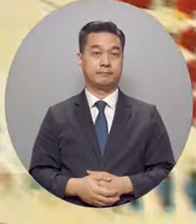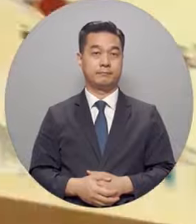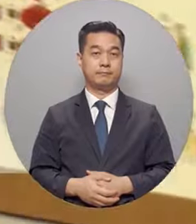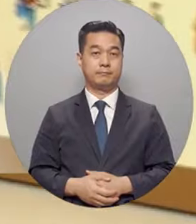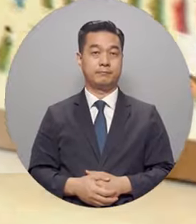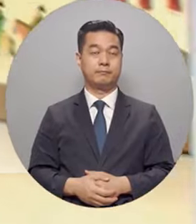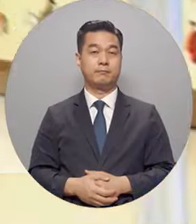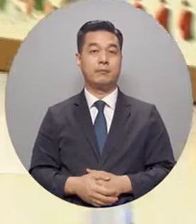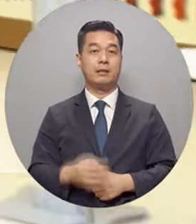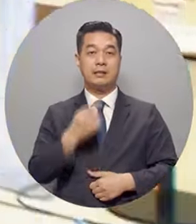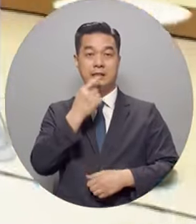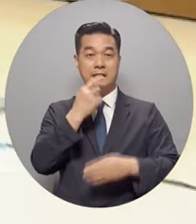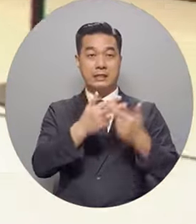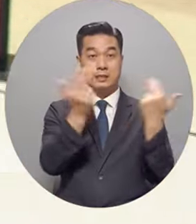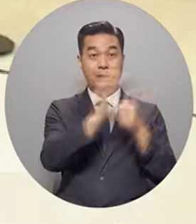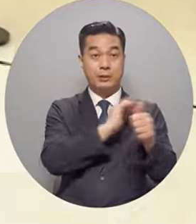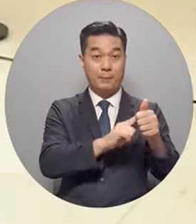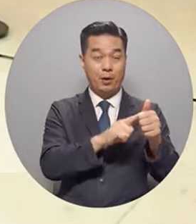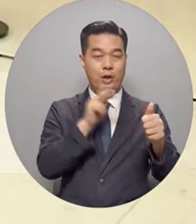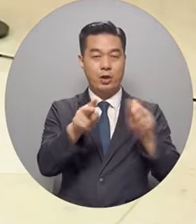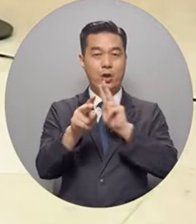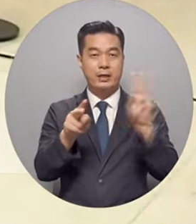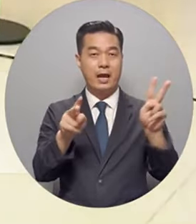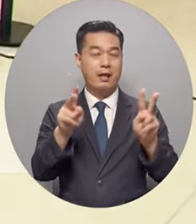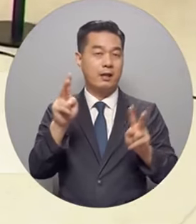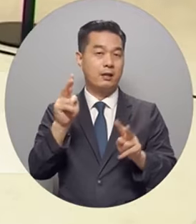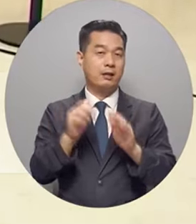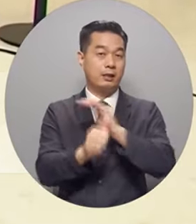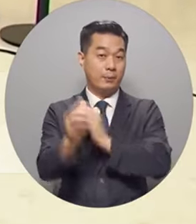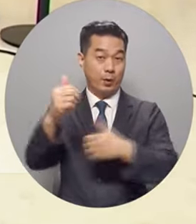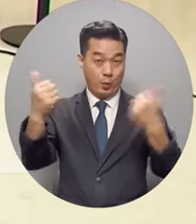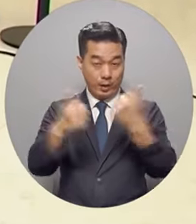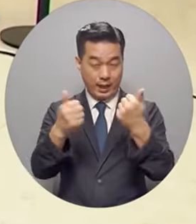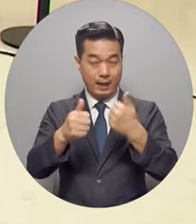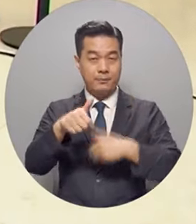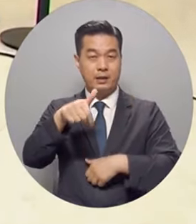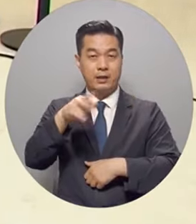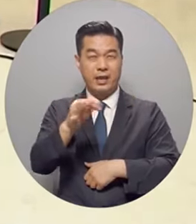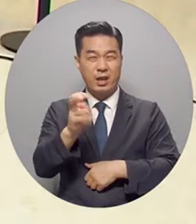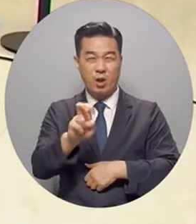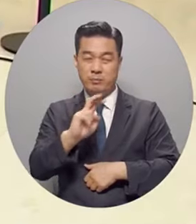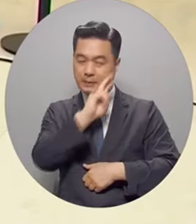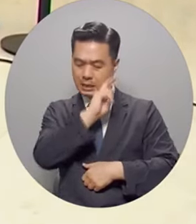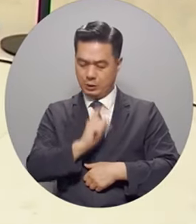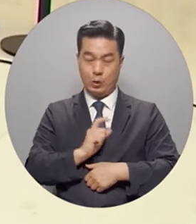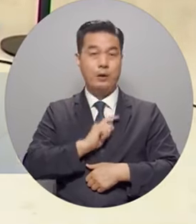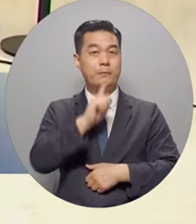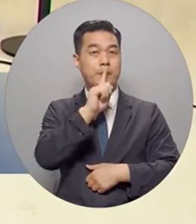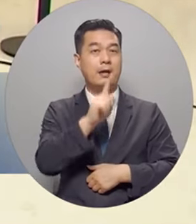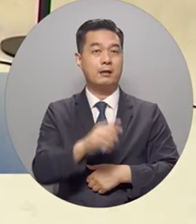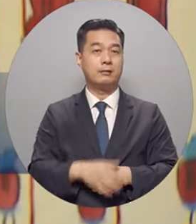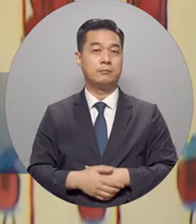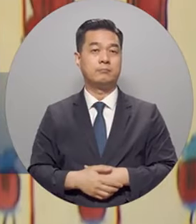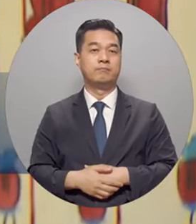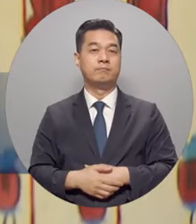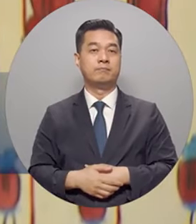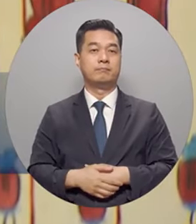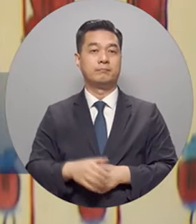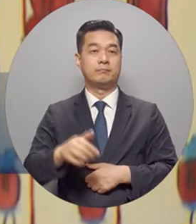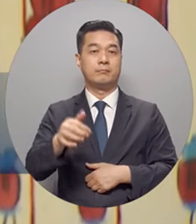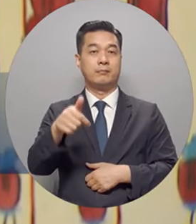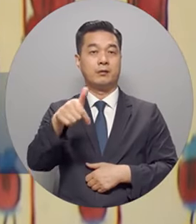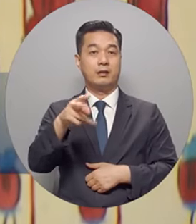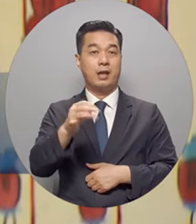더불어민주당 이재명 대표는 여야 대표회담 모두 발언에서 계엄 의혹을 거론했습니다. 계엄 해제를 국회가 요구하는